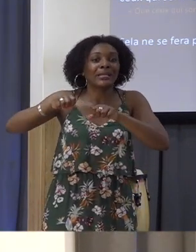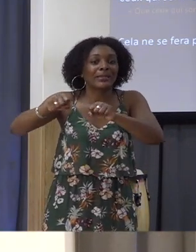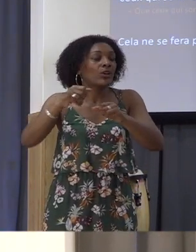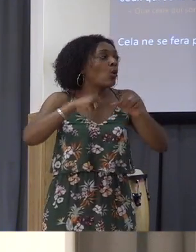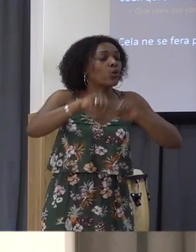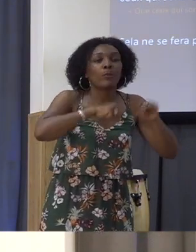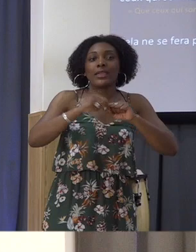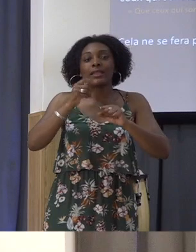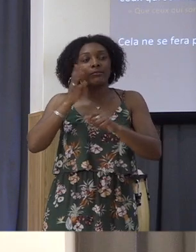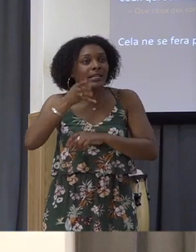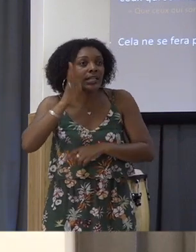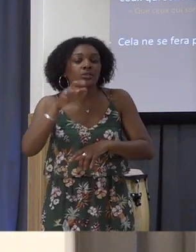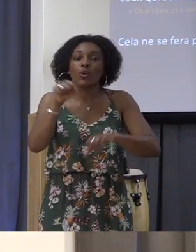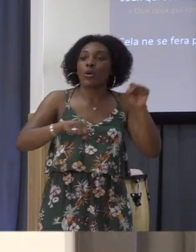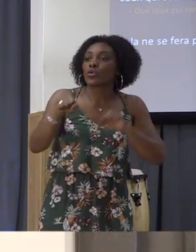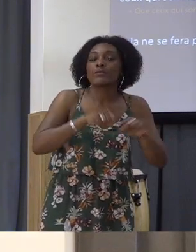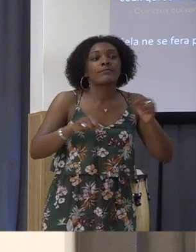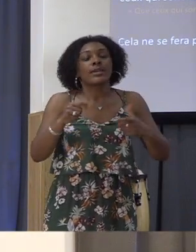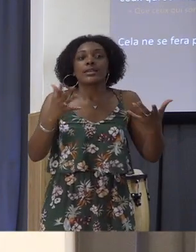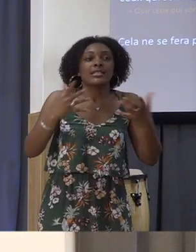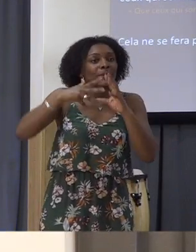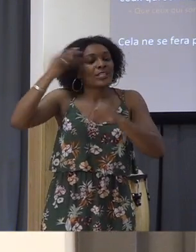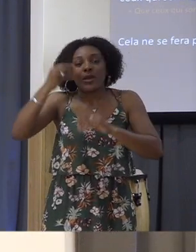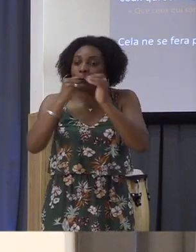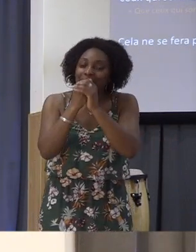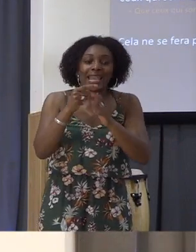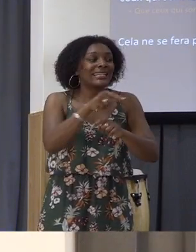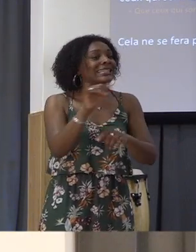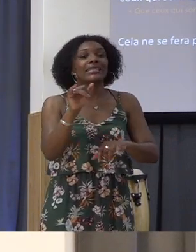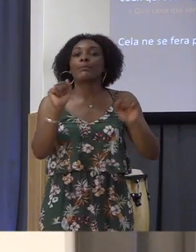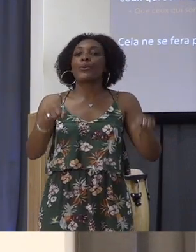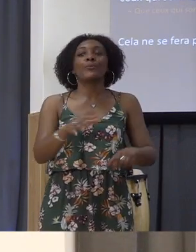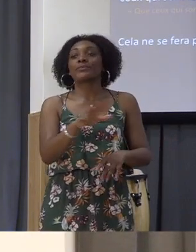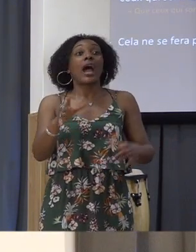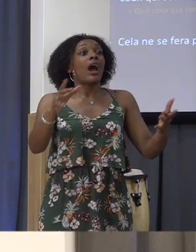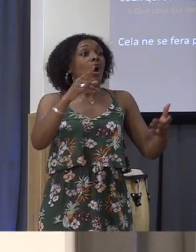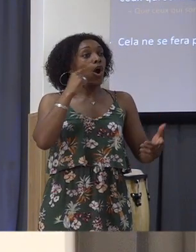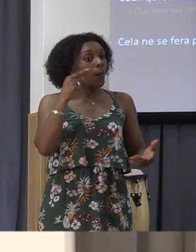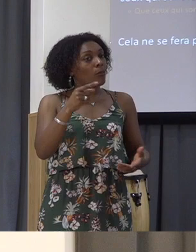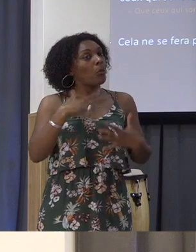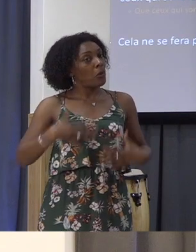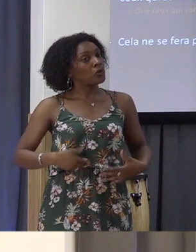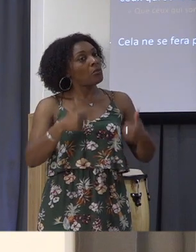dans l'Église. Un problème qui touchait le quotidien des gens.